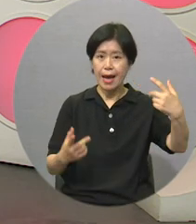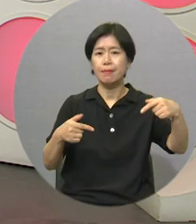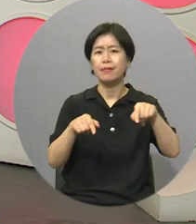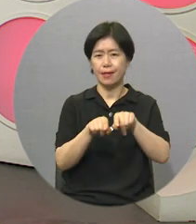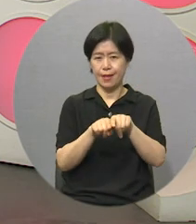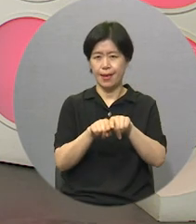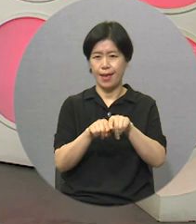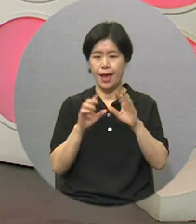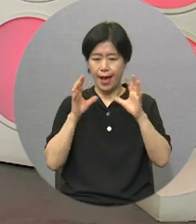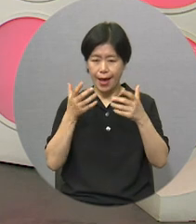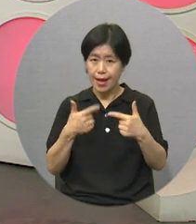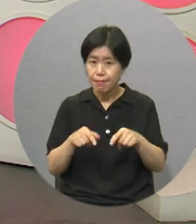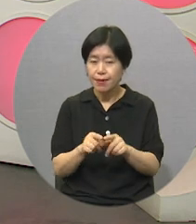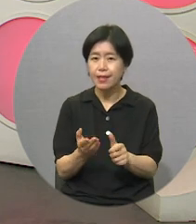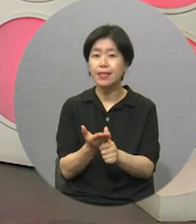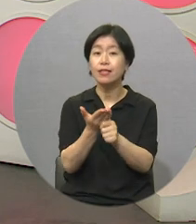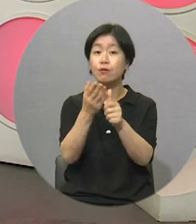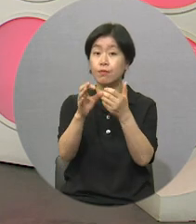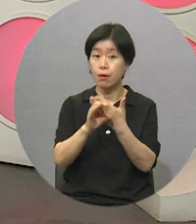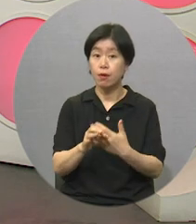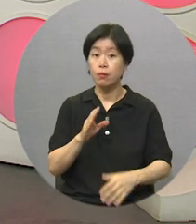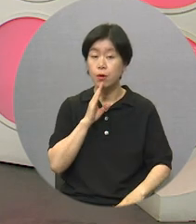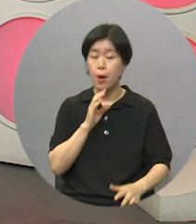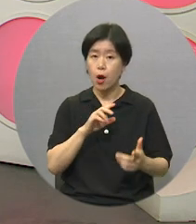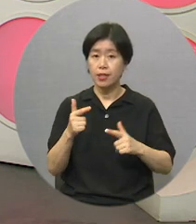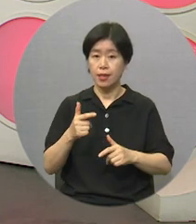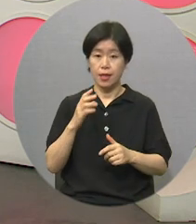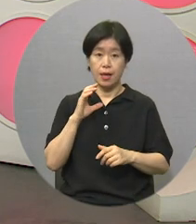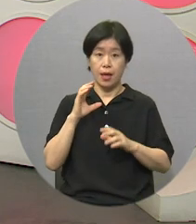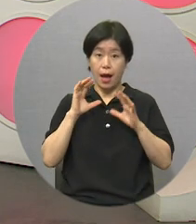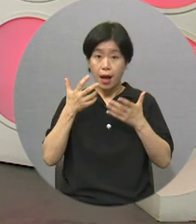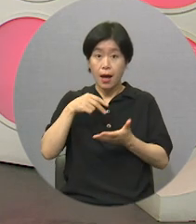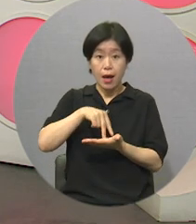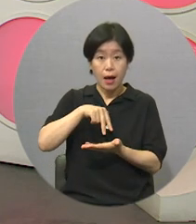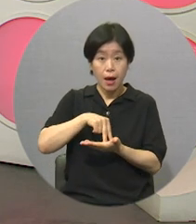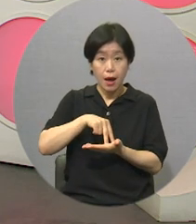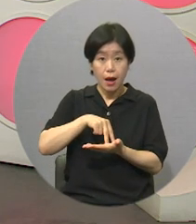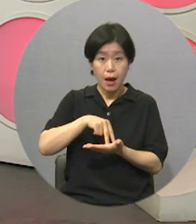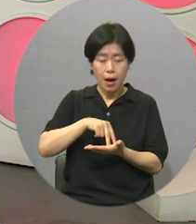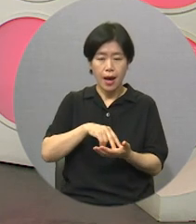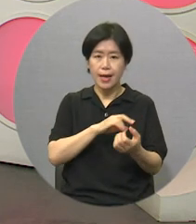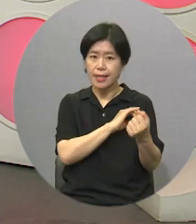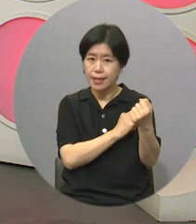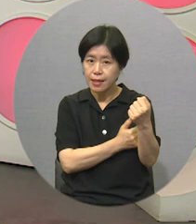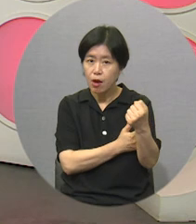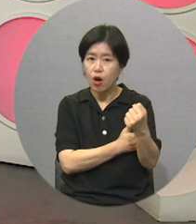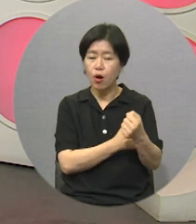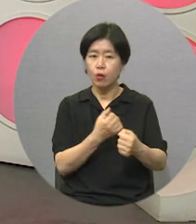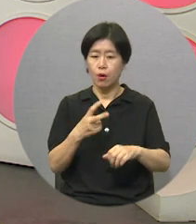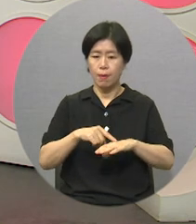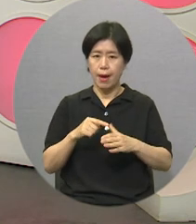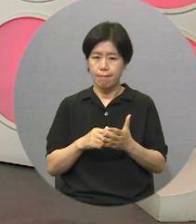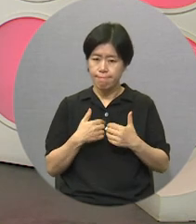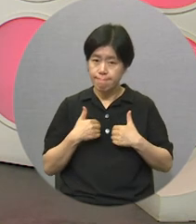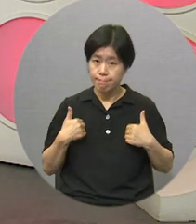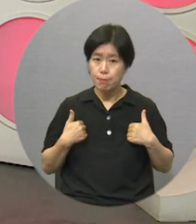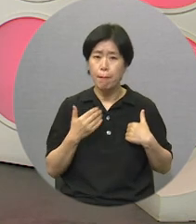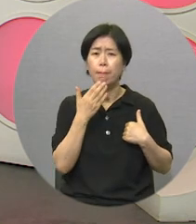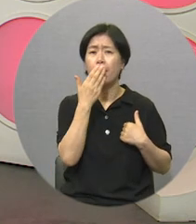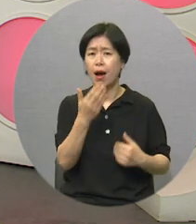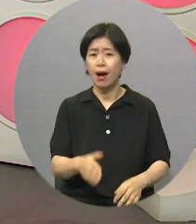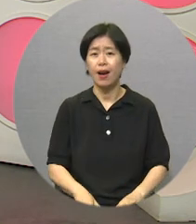같이 이렇게 정을 나누고 며칠씩은 함께 생활하고 이러면 그 친구들의 인성이나 마음 씀씀이나